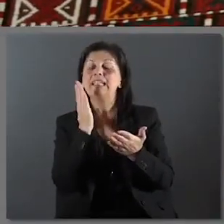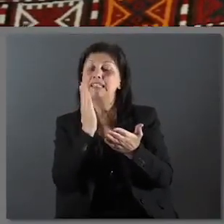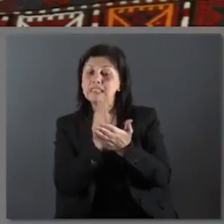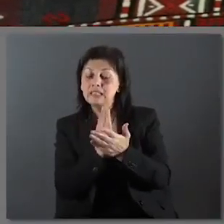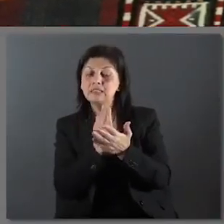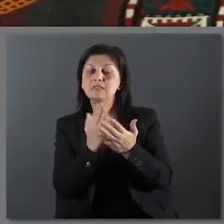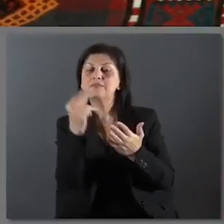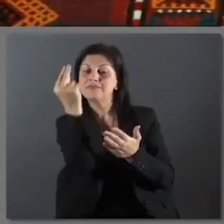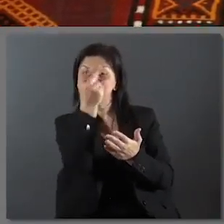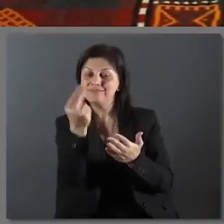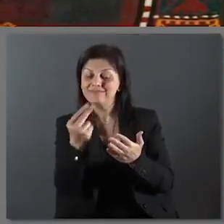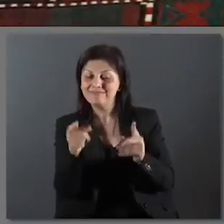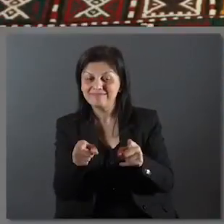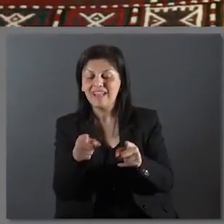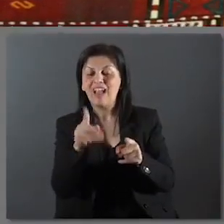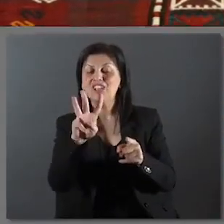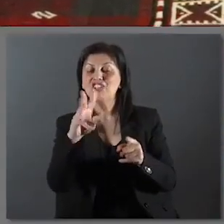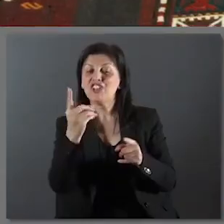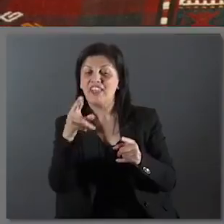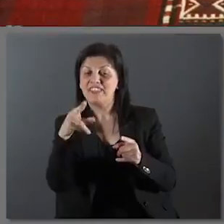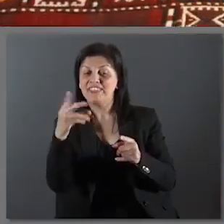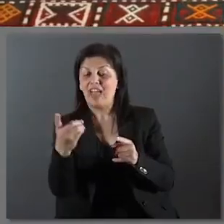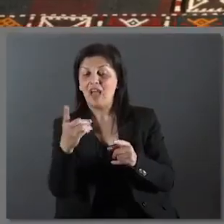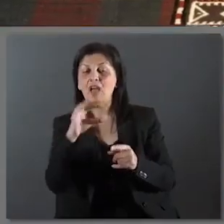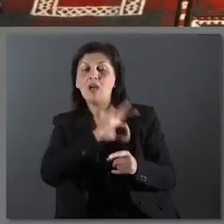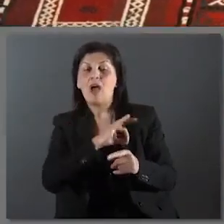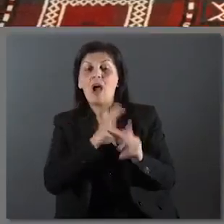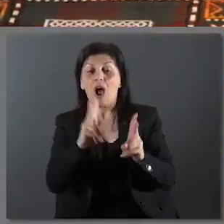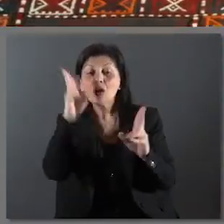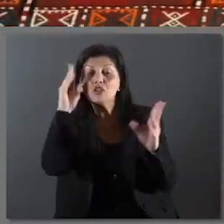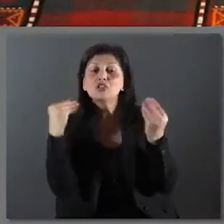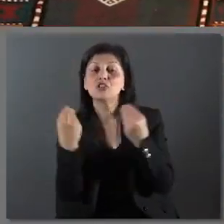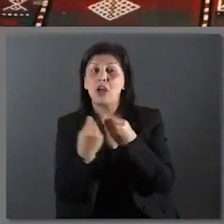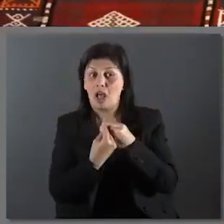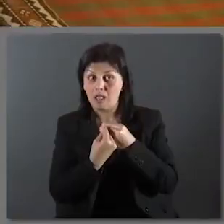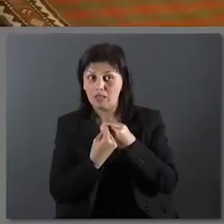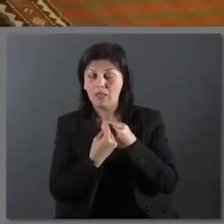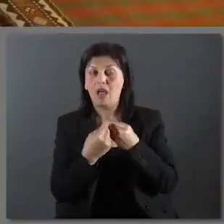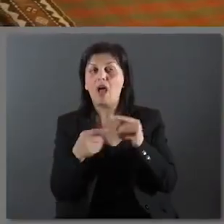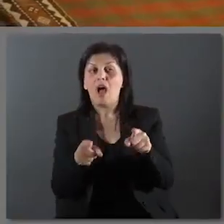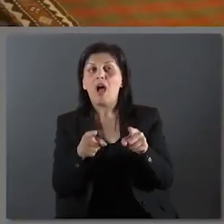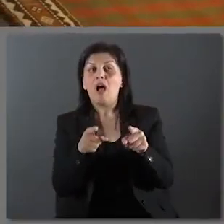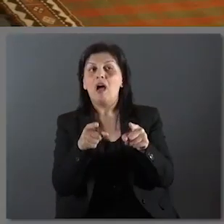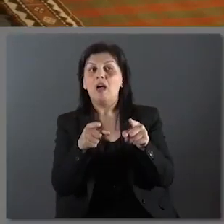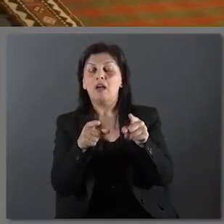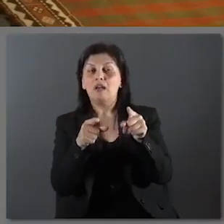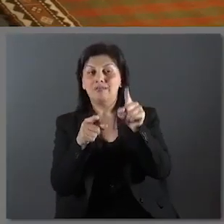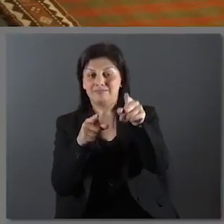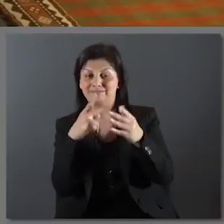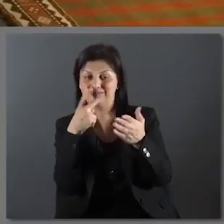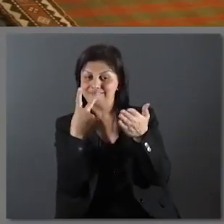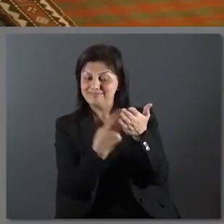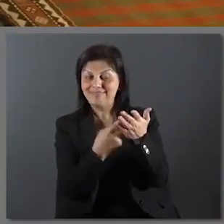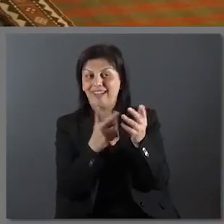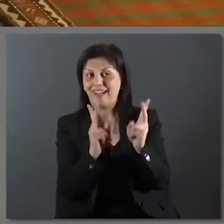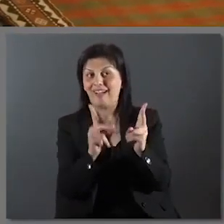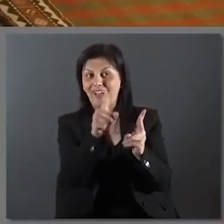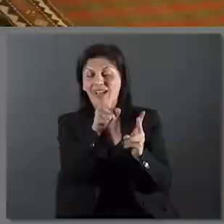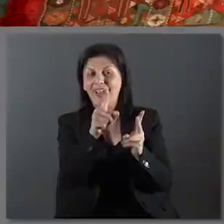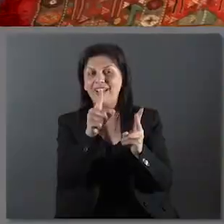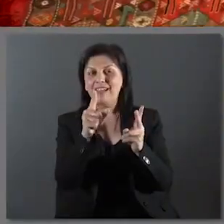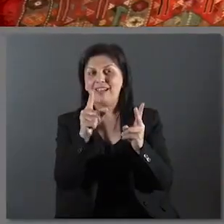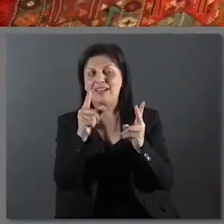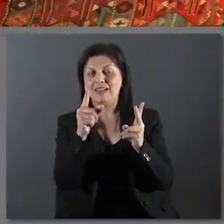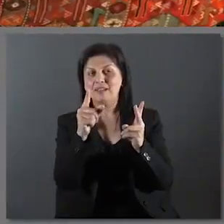və nənələrimiz onları daha çox şal kimi istifadə edirdi. O ki, qaldı süjetli şəddələrə, bax gördüyümüz kimi, süjetli